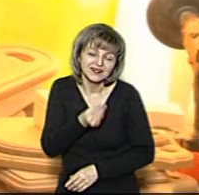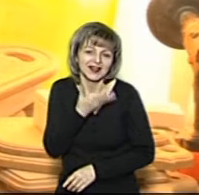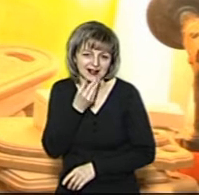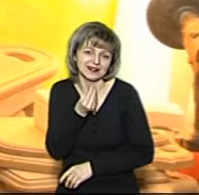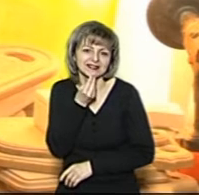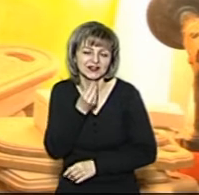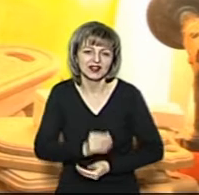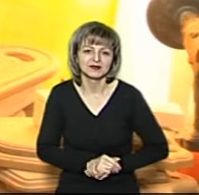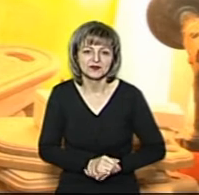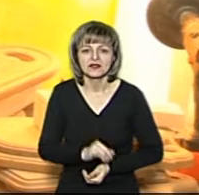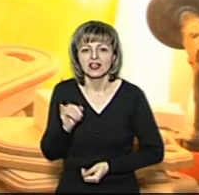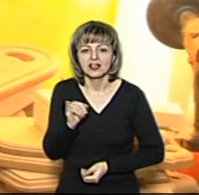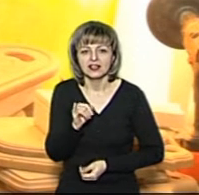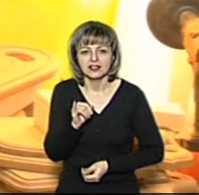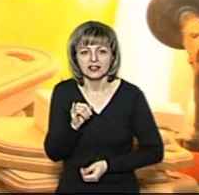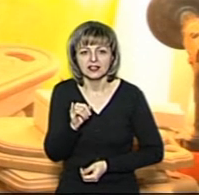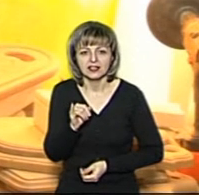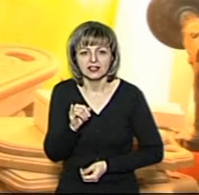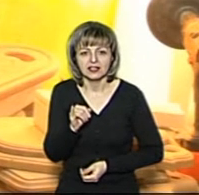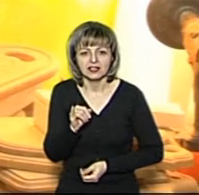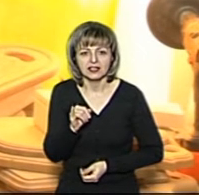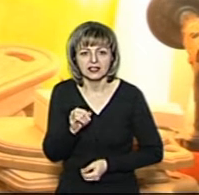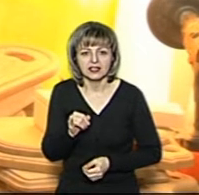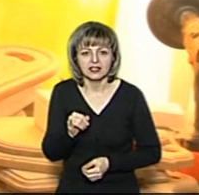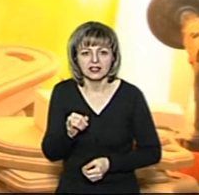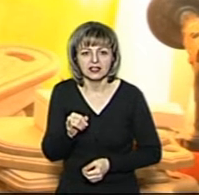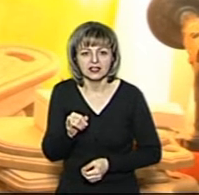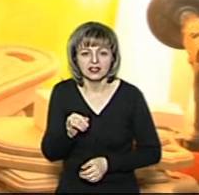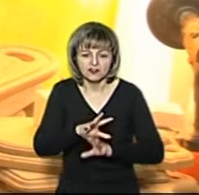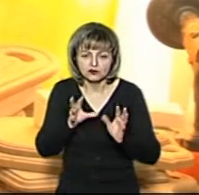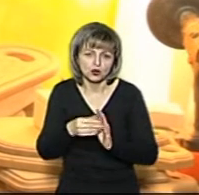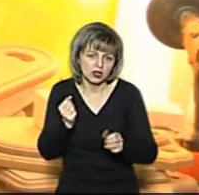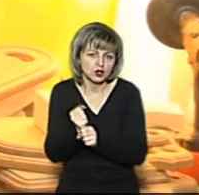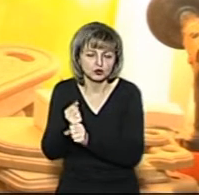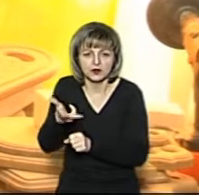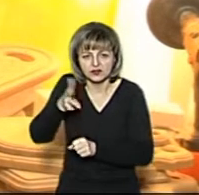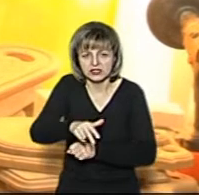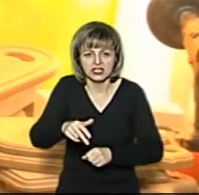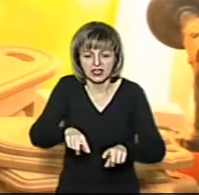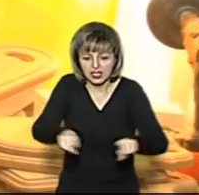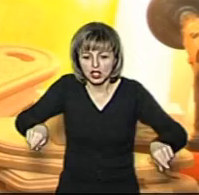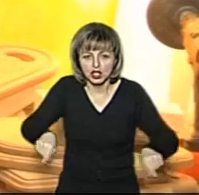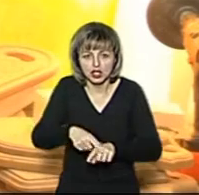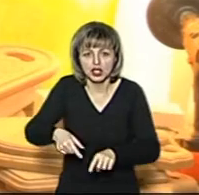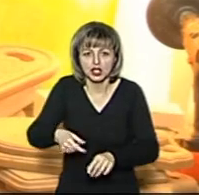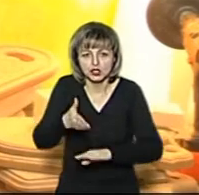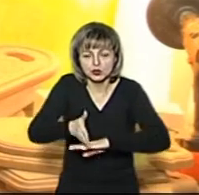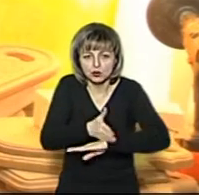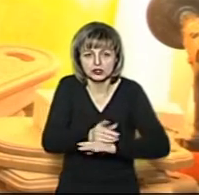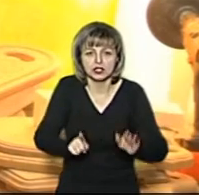От. І до того я вирізав, може, три доски від сили. Це з 2005 року